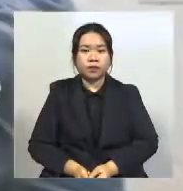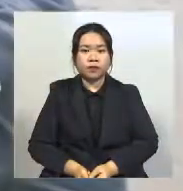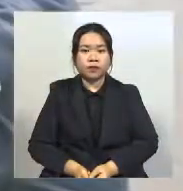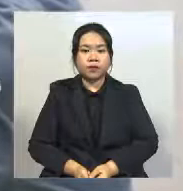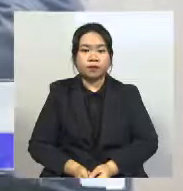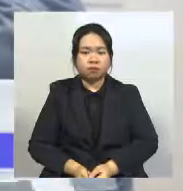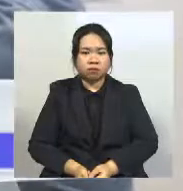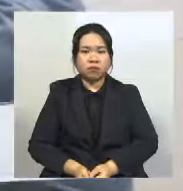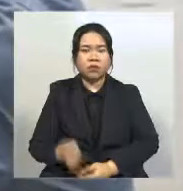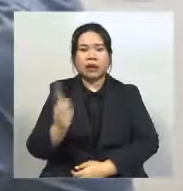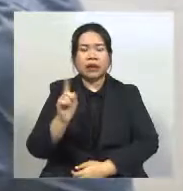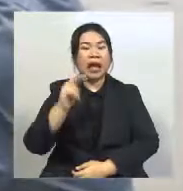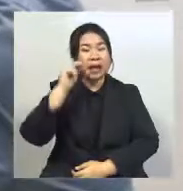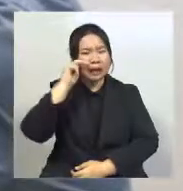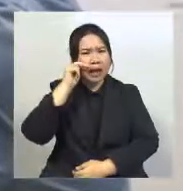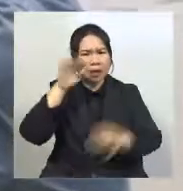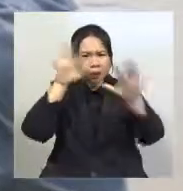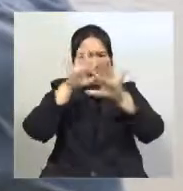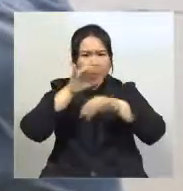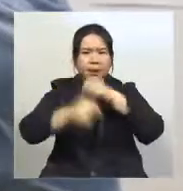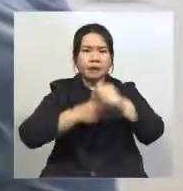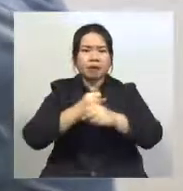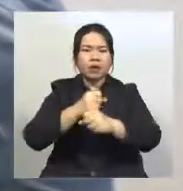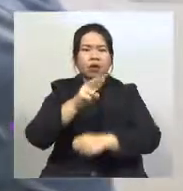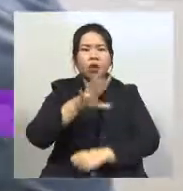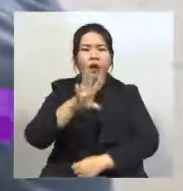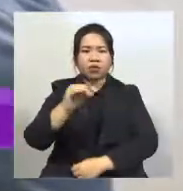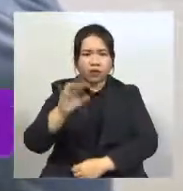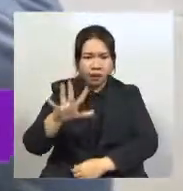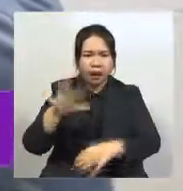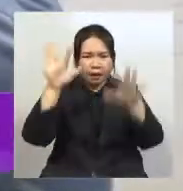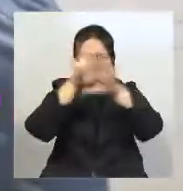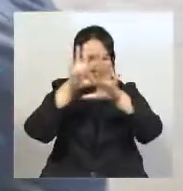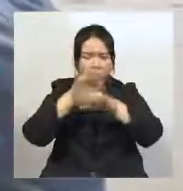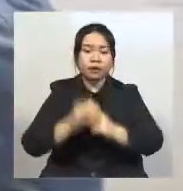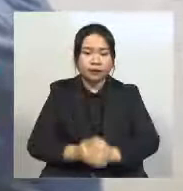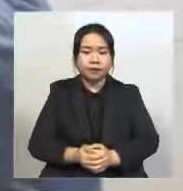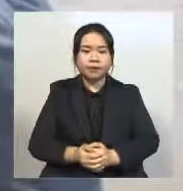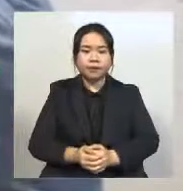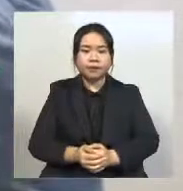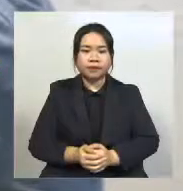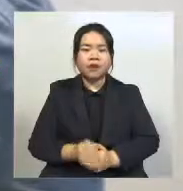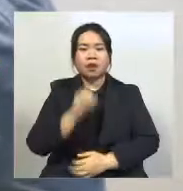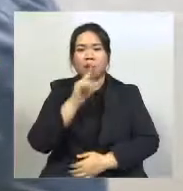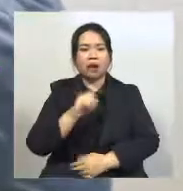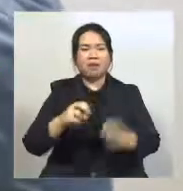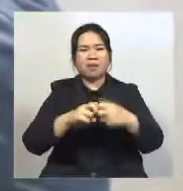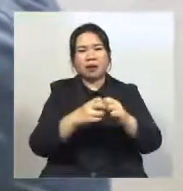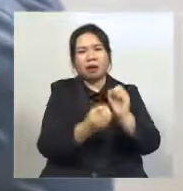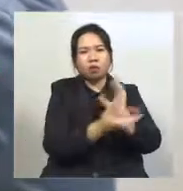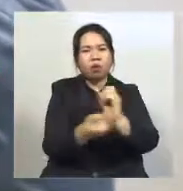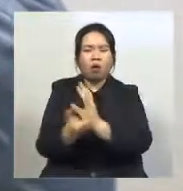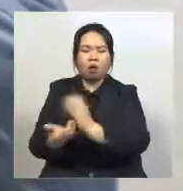น้ำมันก็เท่าๆกับปี45ต ายจะพวกคุณในเมืองนั่น น่ ะ น้ำมันจะพวกมันยังไงล่ะ พวกมันกระทบหลายอย่างมันเอา